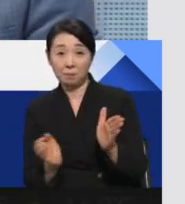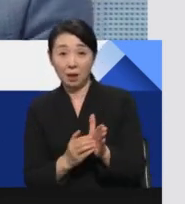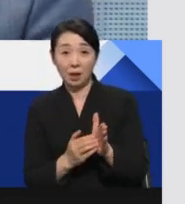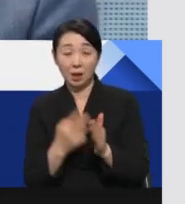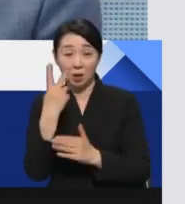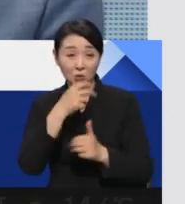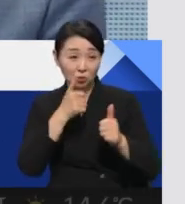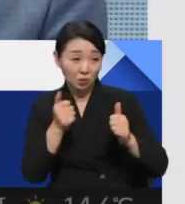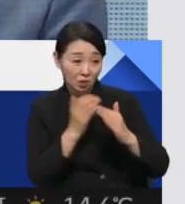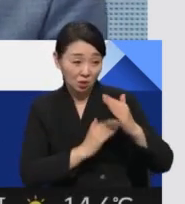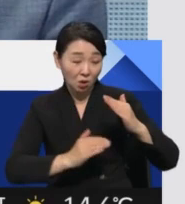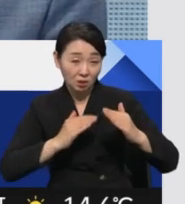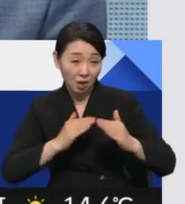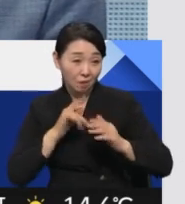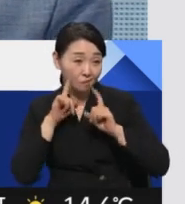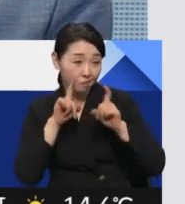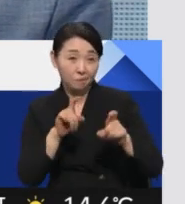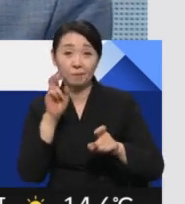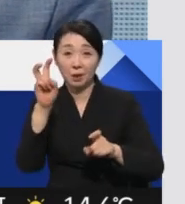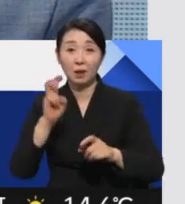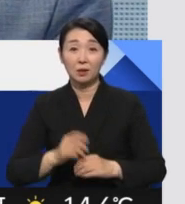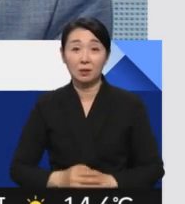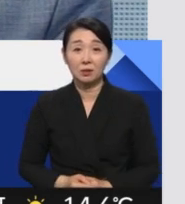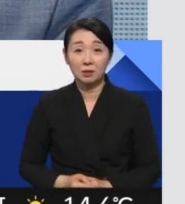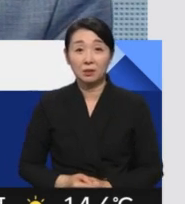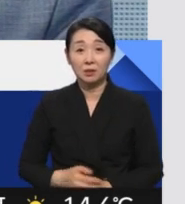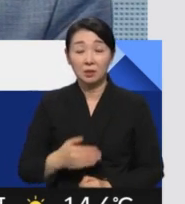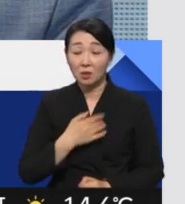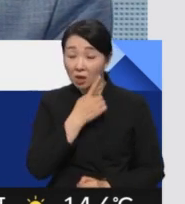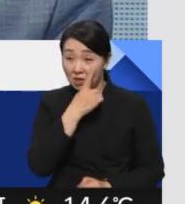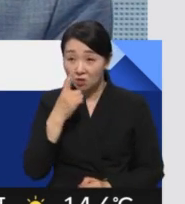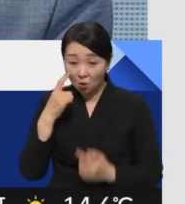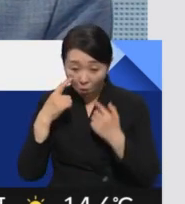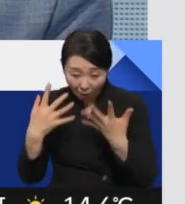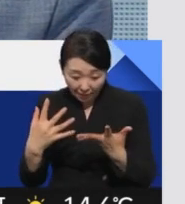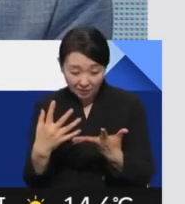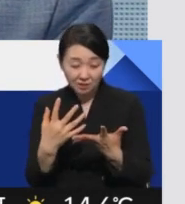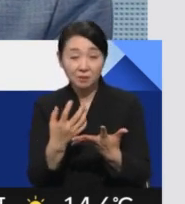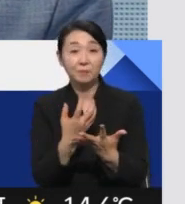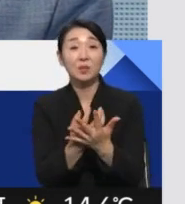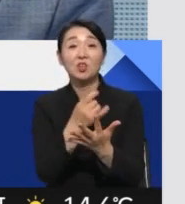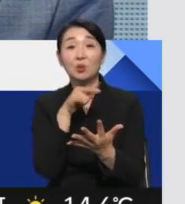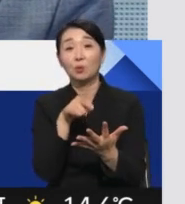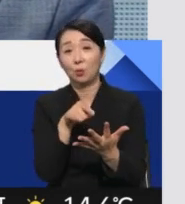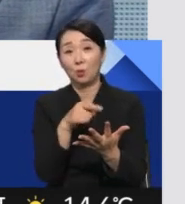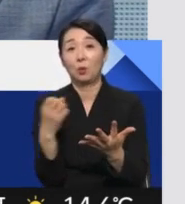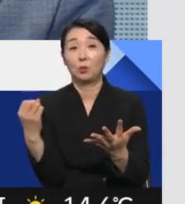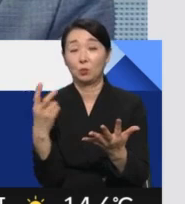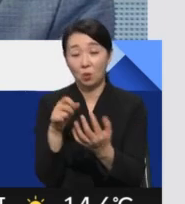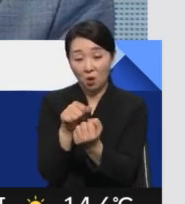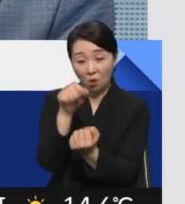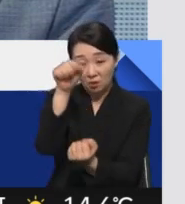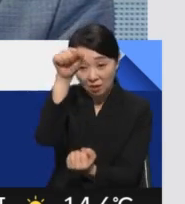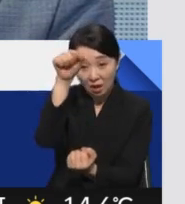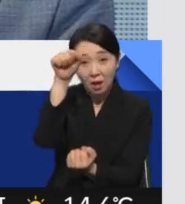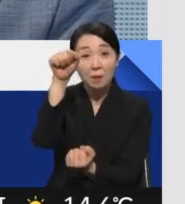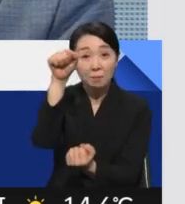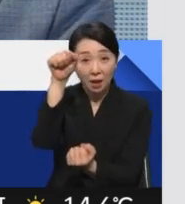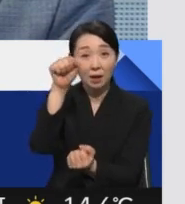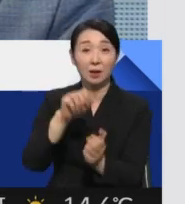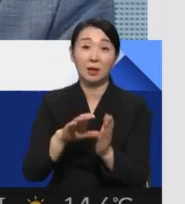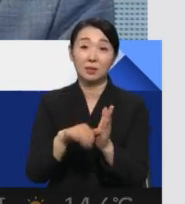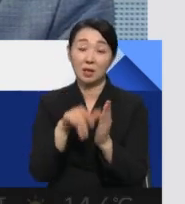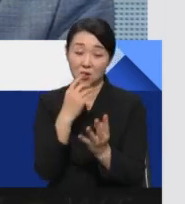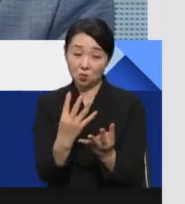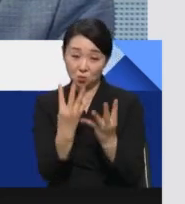상당한 공격을 받을 가능성이 있거든요. 저는 상당한 증거가 확보되었고 예. 또 특히 영장을 청구해서